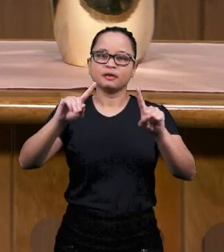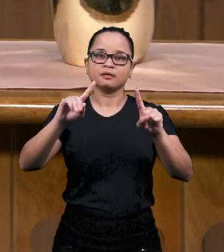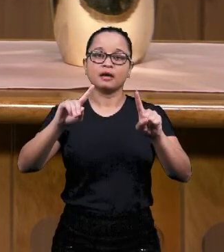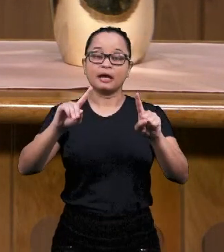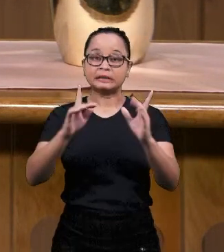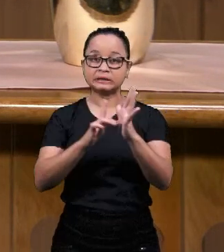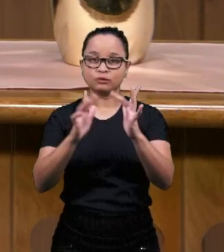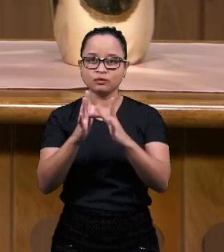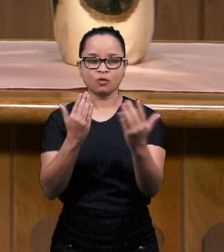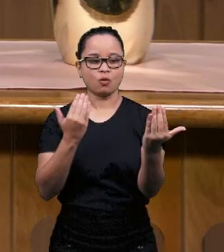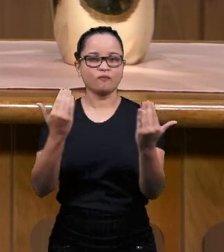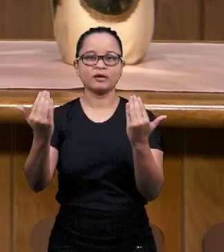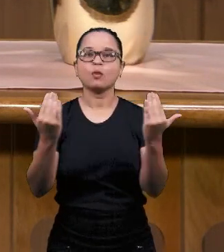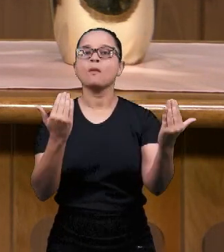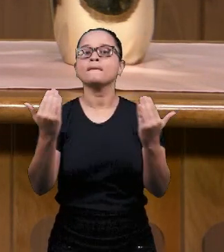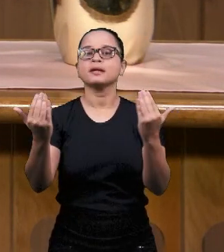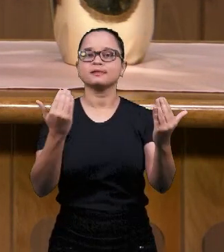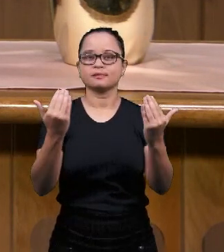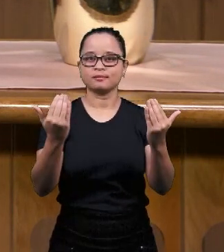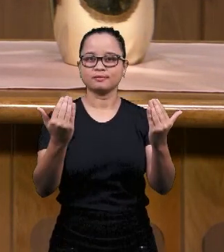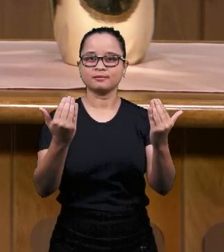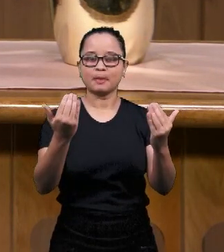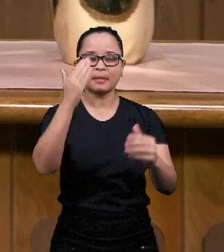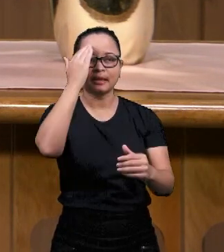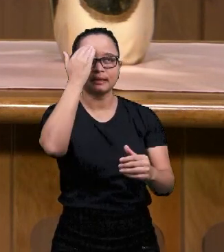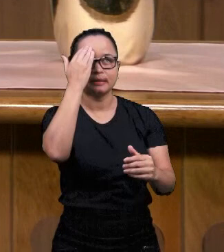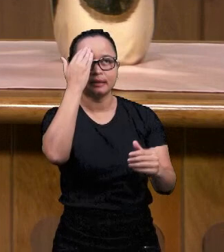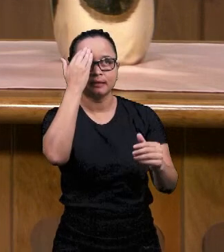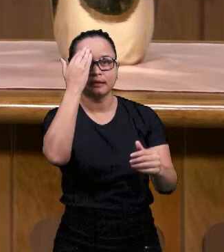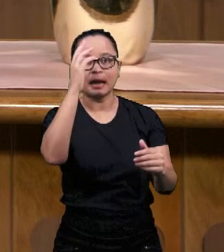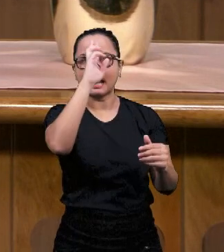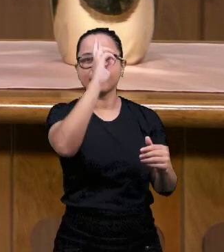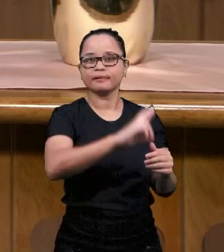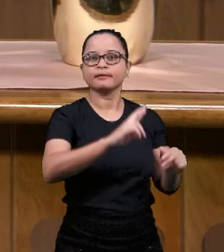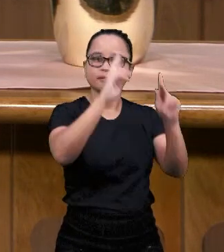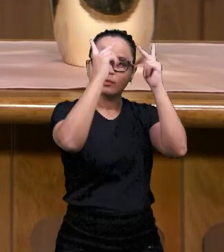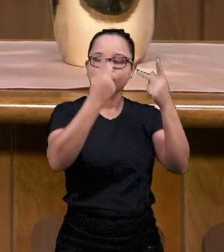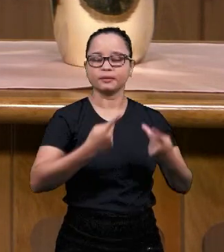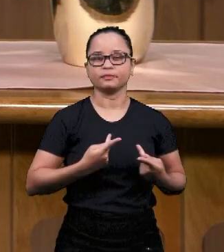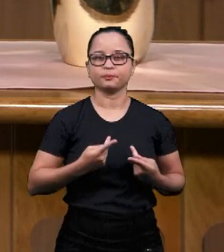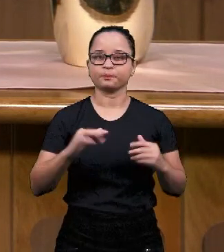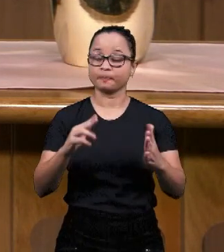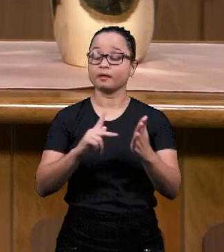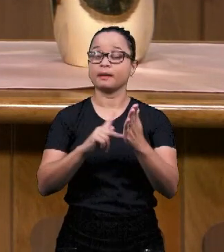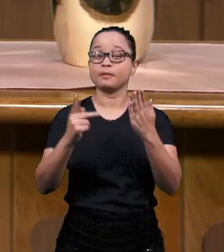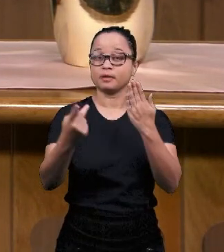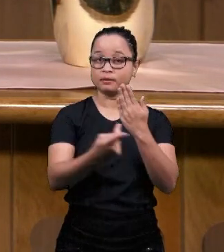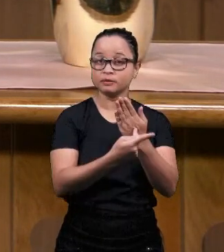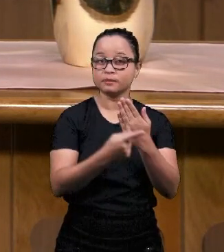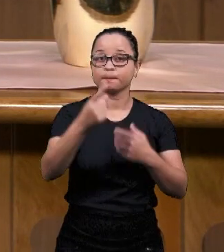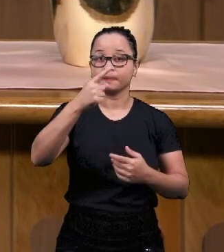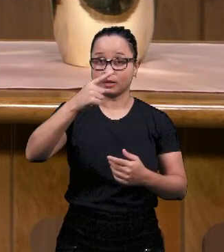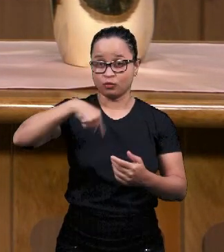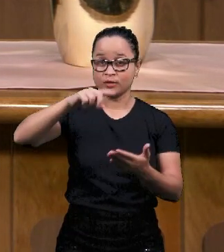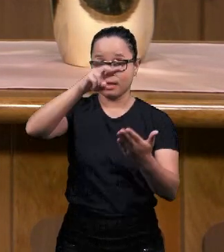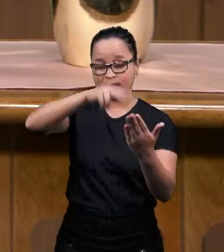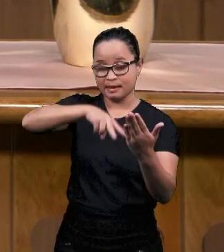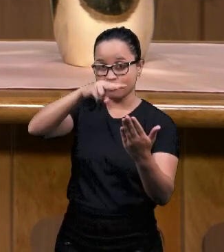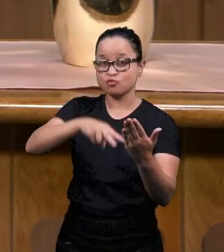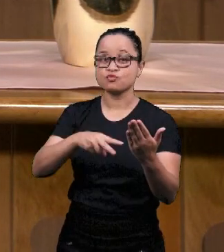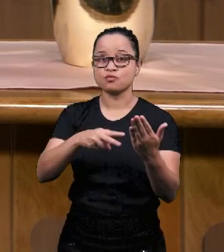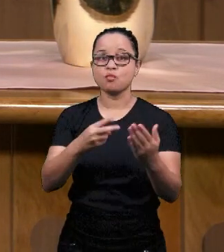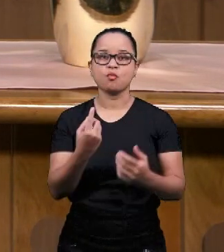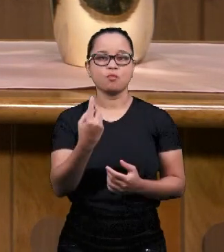человеческие образы, чтобы мы могли понять Его послание. И из этих притч мы зачитали одну из